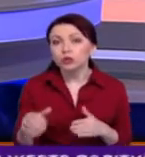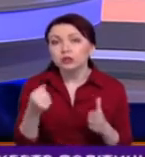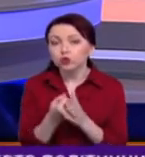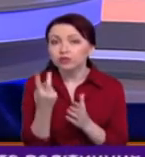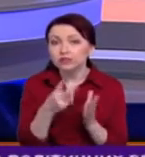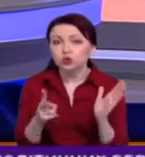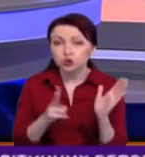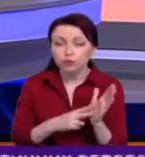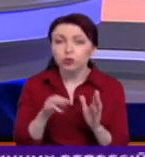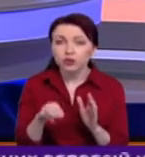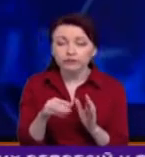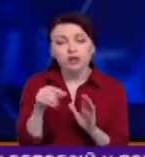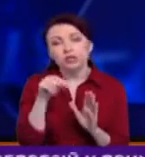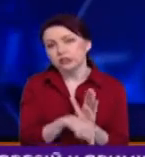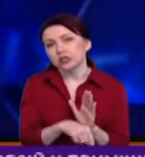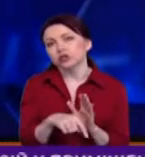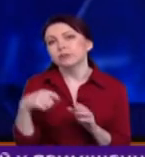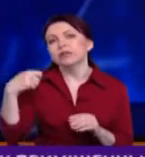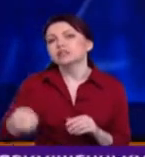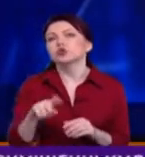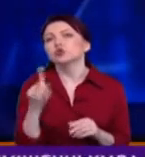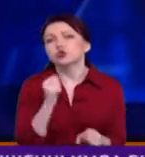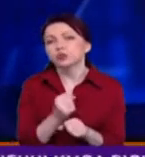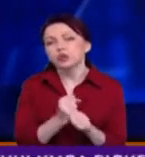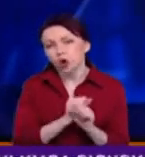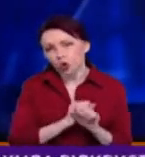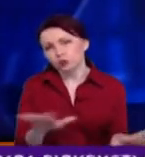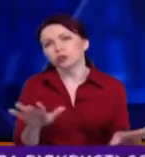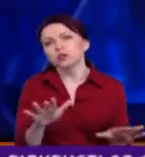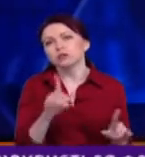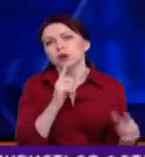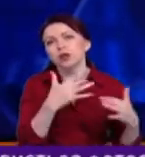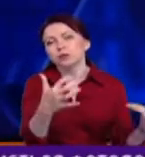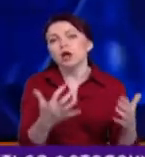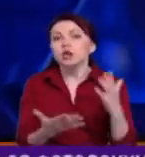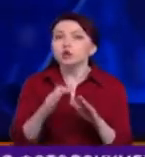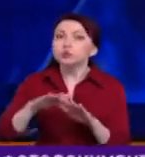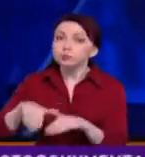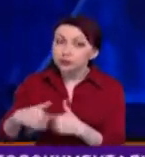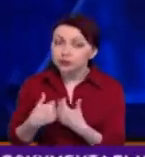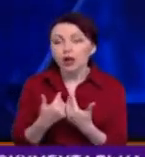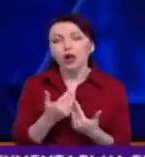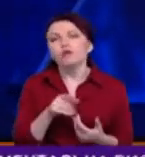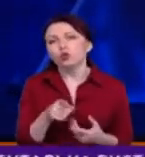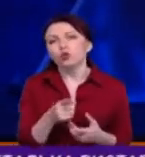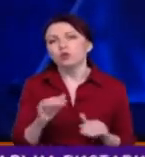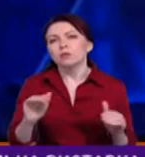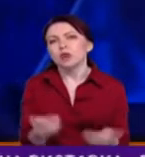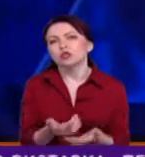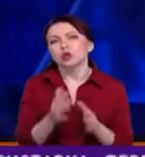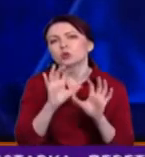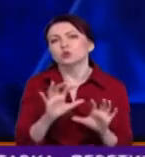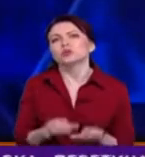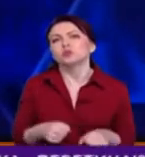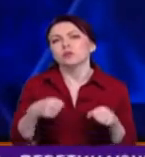27 травня, значить президент перше, що зробить, розпустить парламент. Якщо після, в нього буде значно менше конституційно-правових підстав. Я,